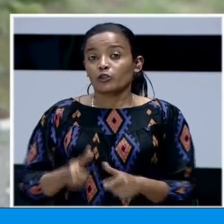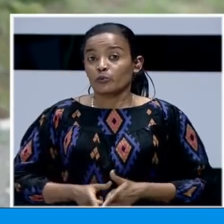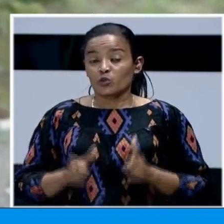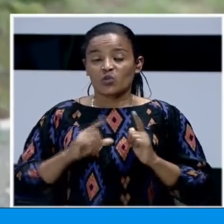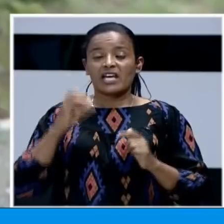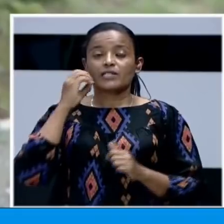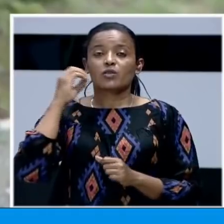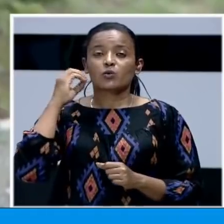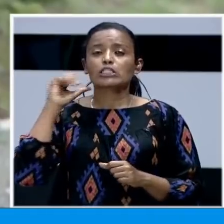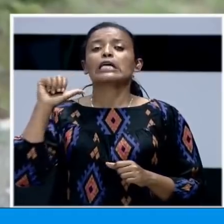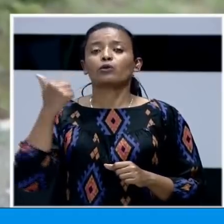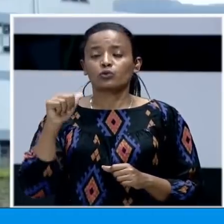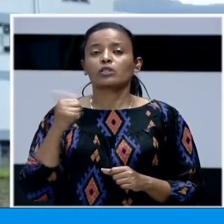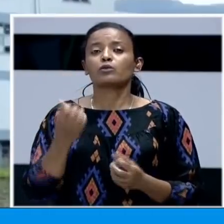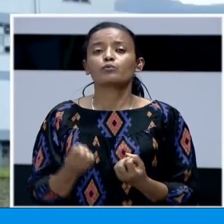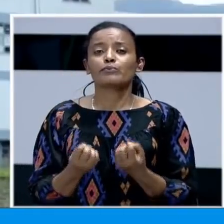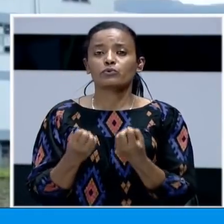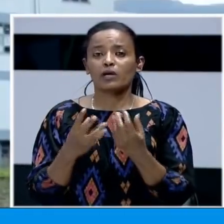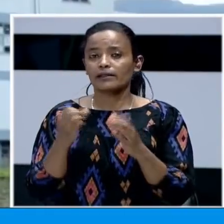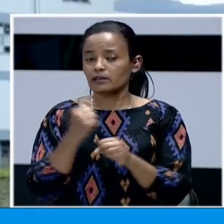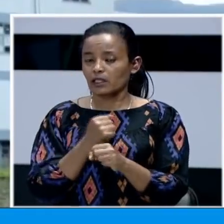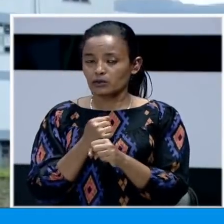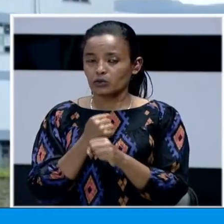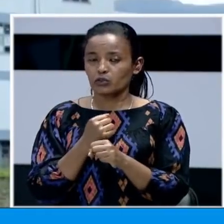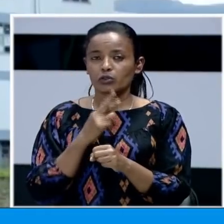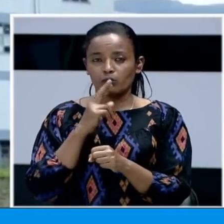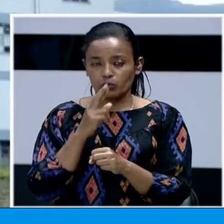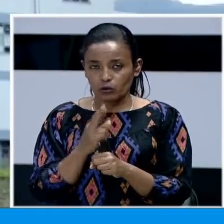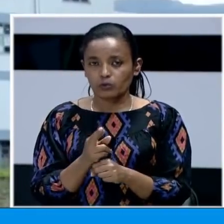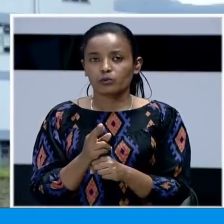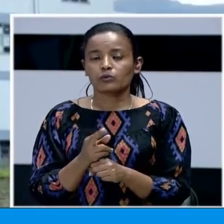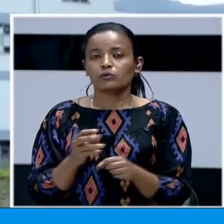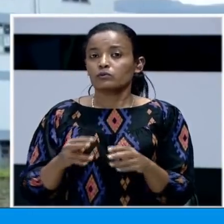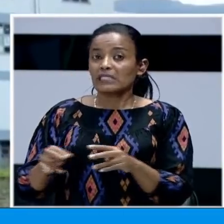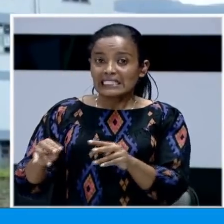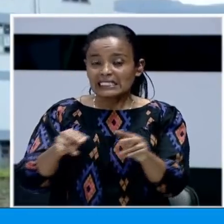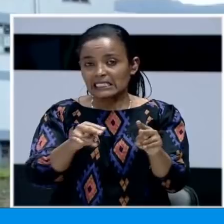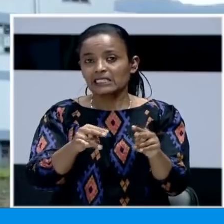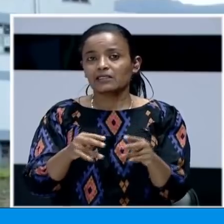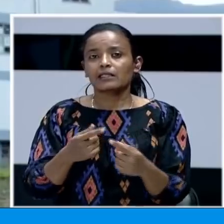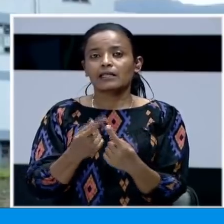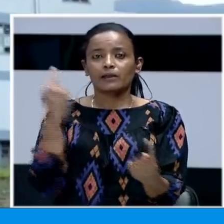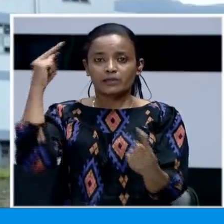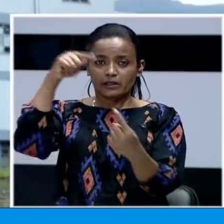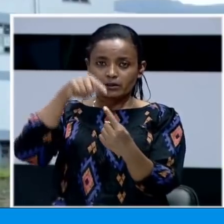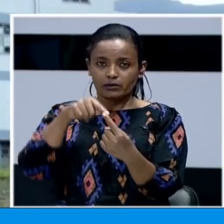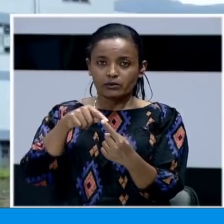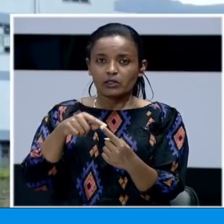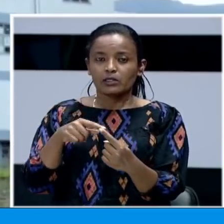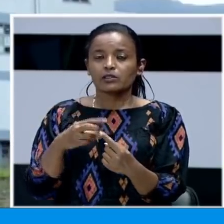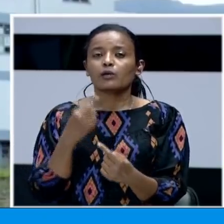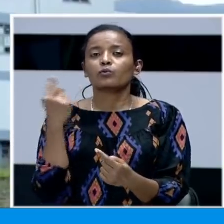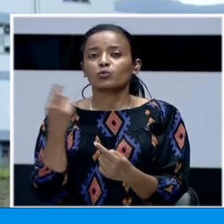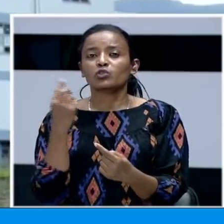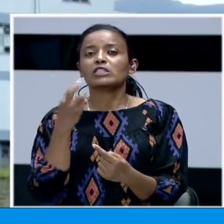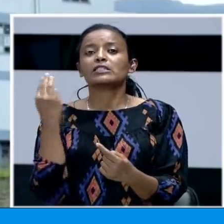عبيتي كالوت بزحات سرحت تسريح ميم سرقا كابنابن سكا وشت نوشت